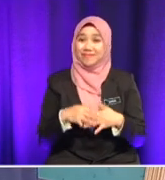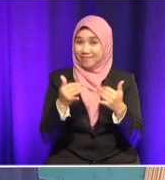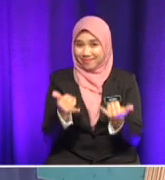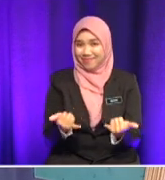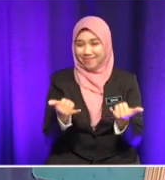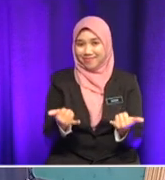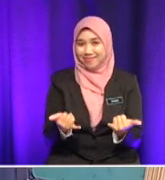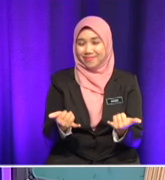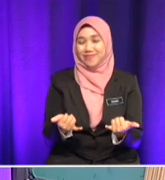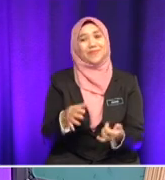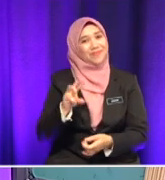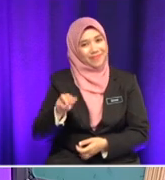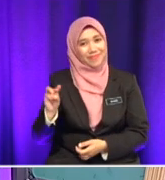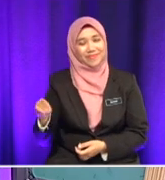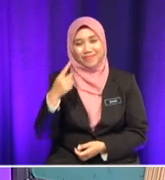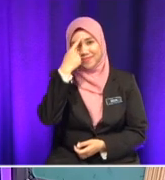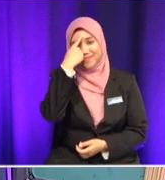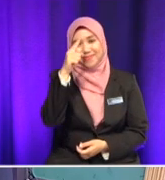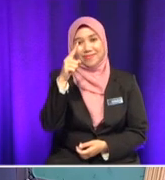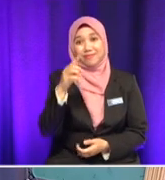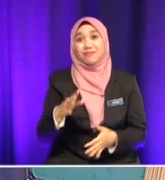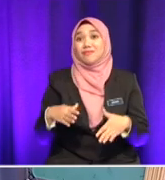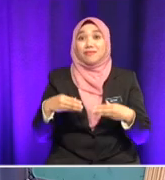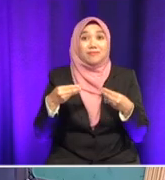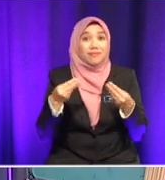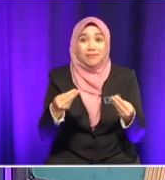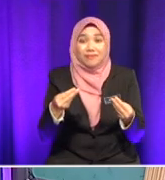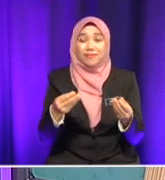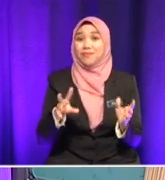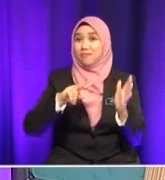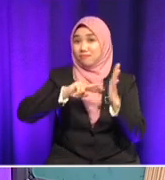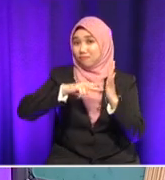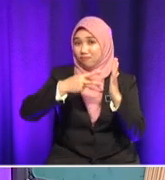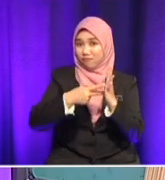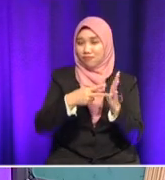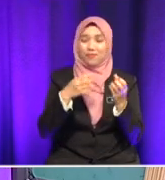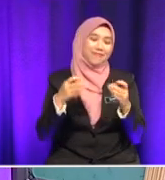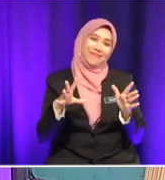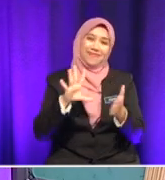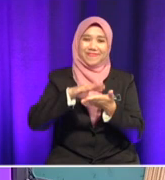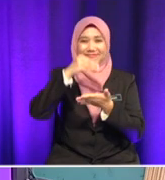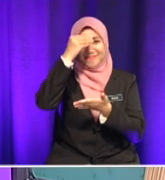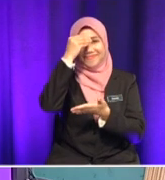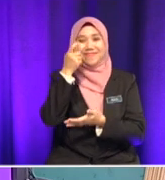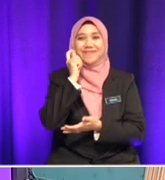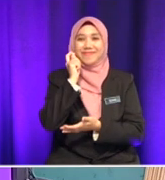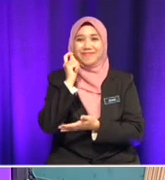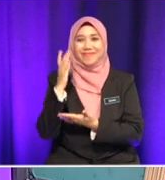murid-murid pula untuk memberi makna kosakata yang telah dipelajari tadi